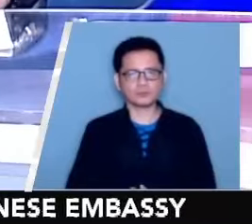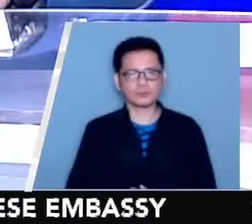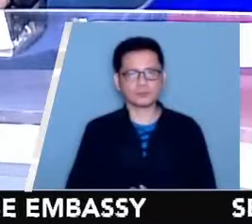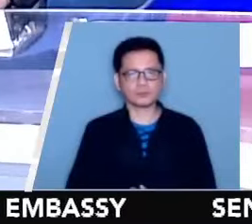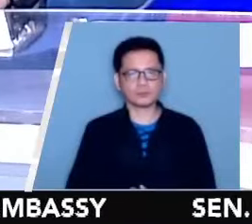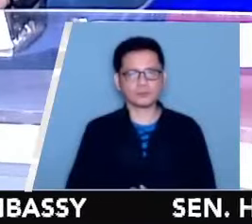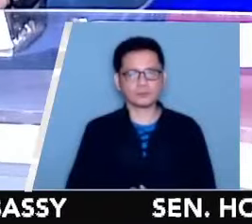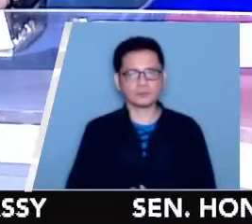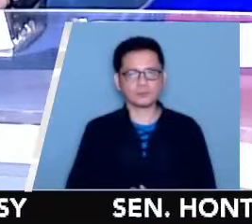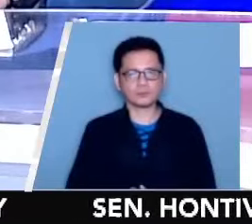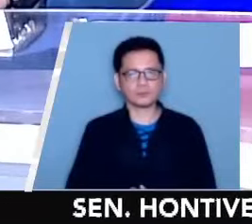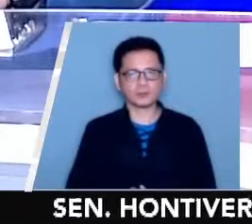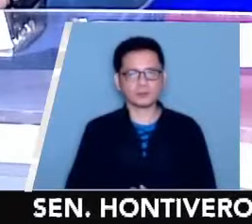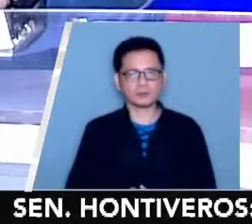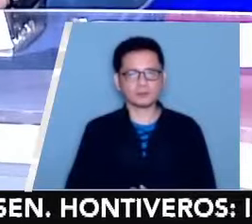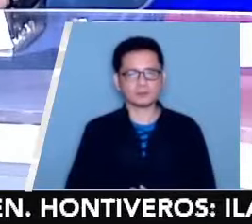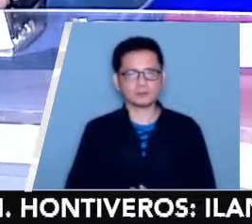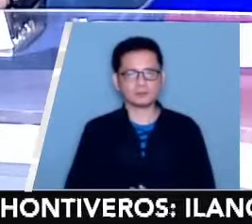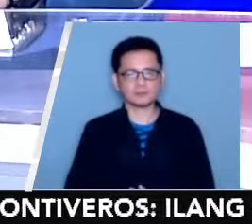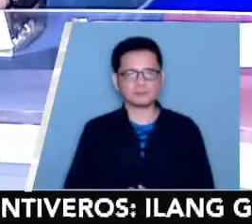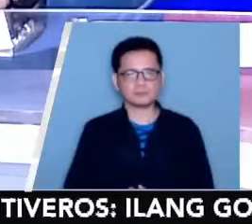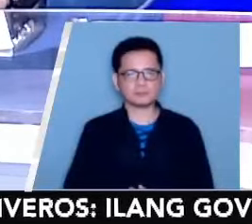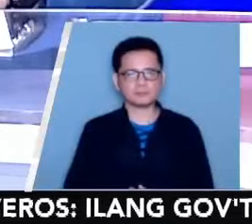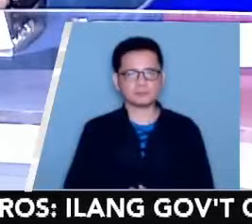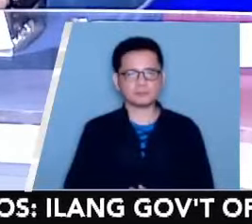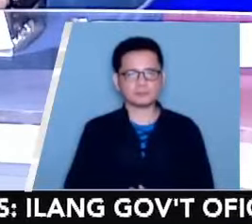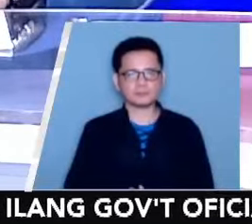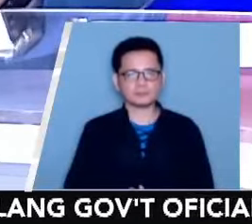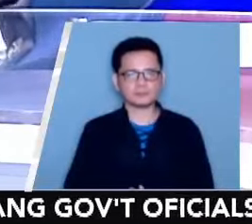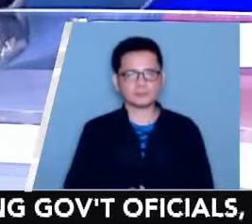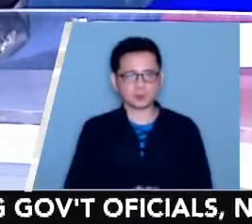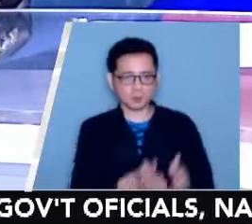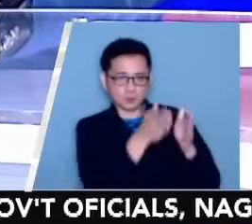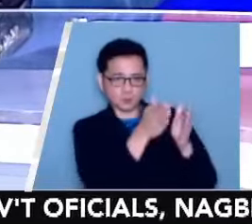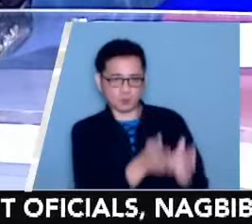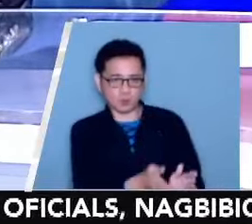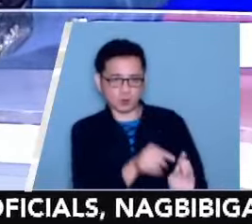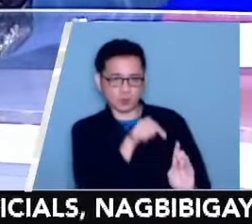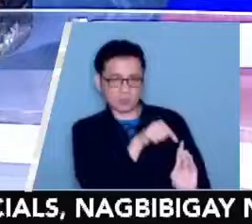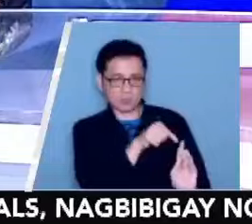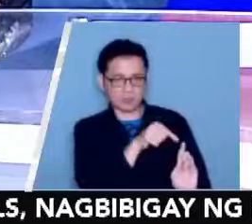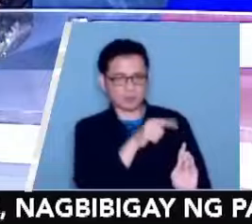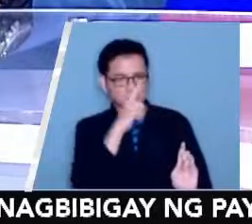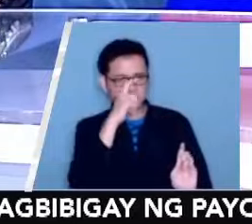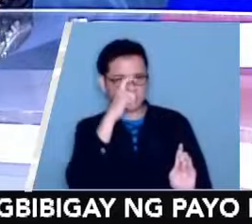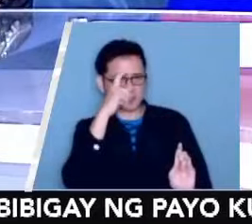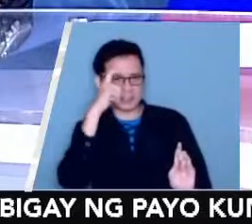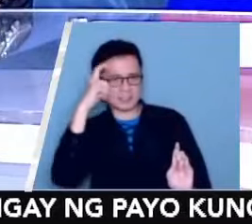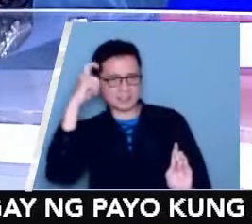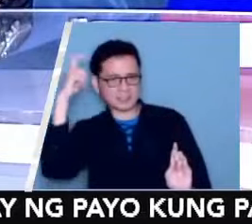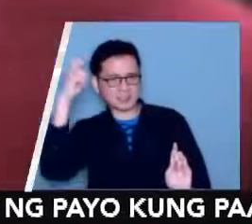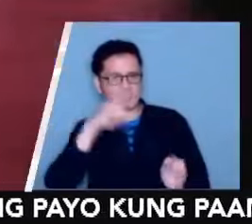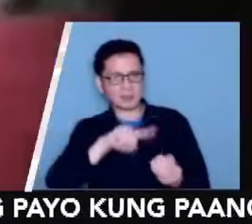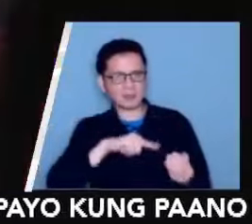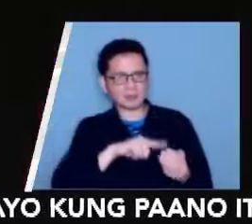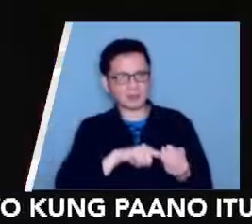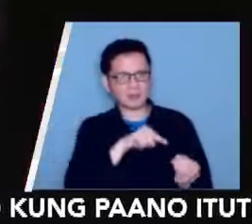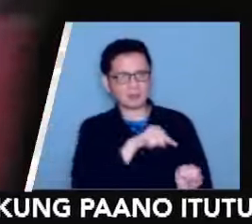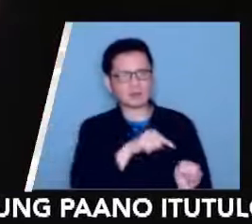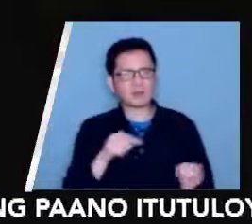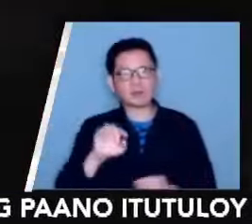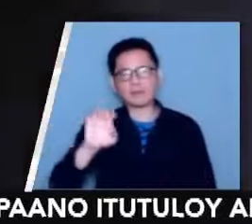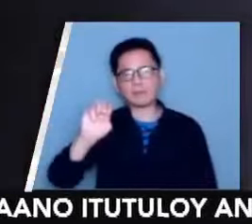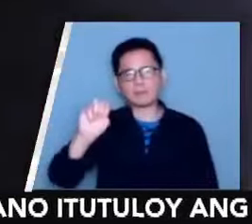Kapag may gustong makuha o pinapangarap ang isang tao, madalas na sinasabi ngayon ang salitang manifest. Yan nga ang word of the year